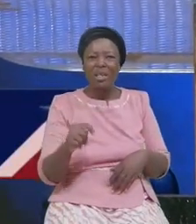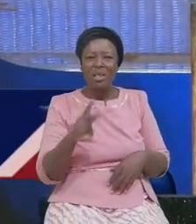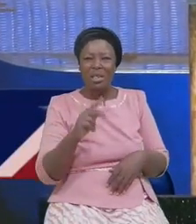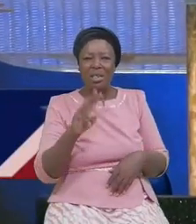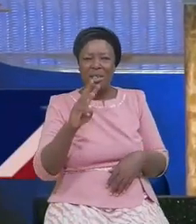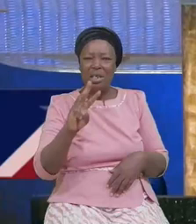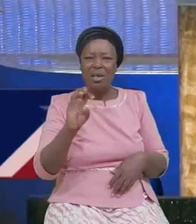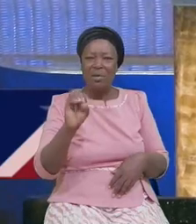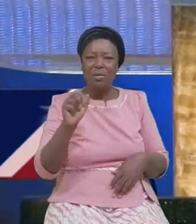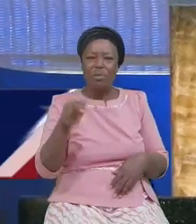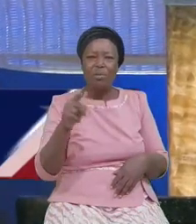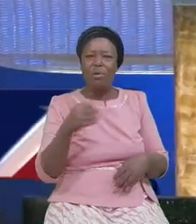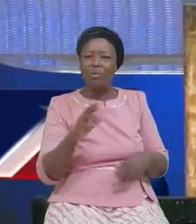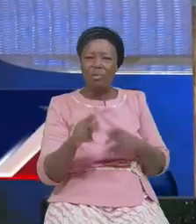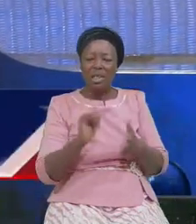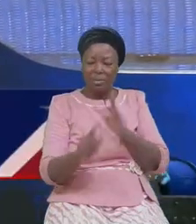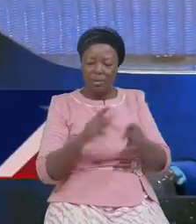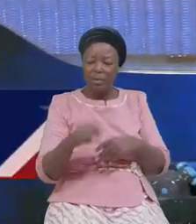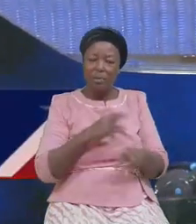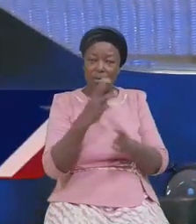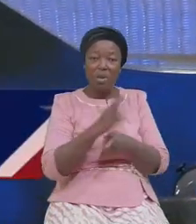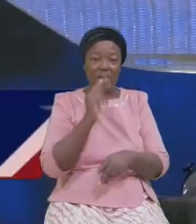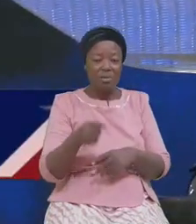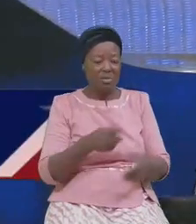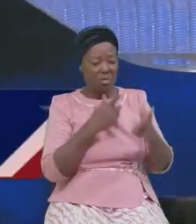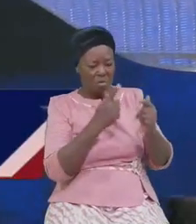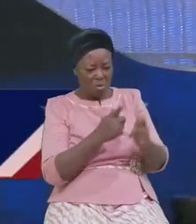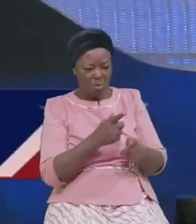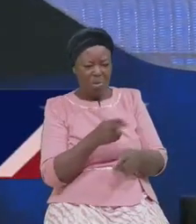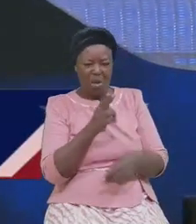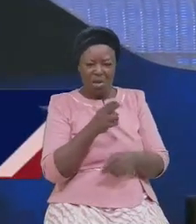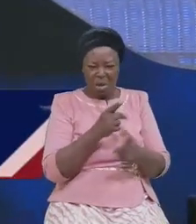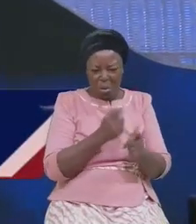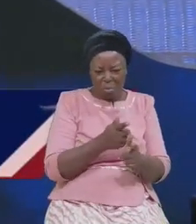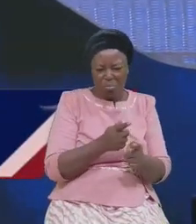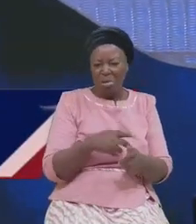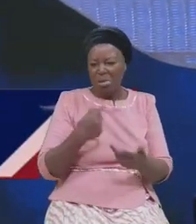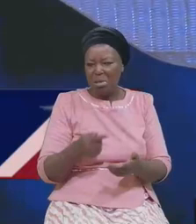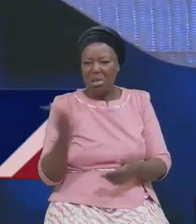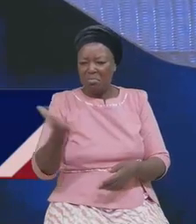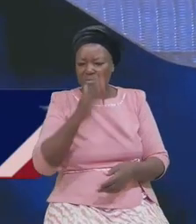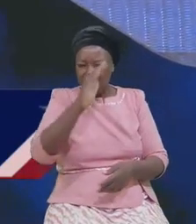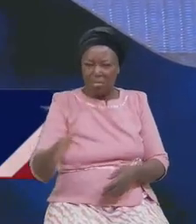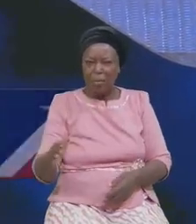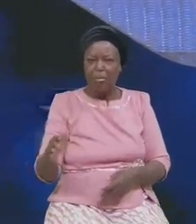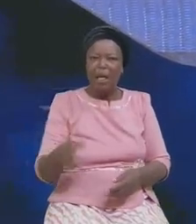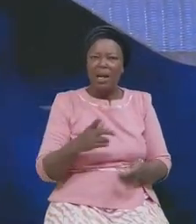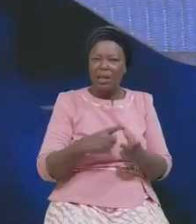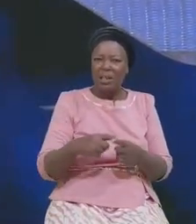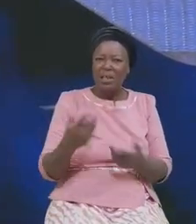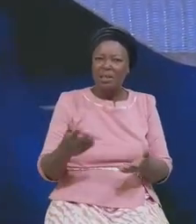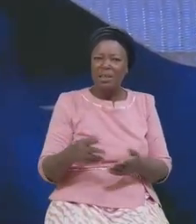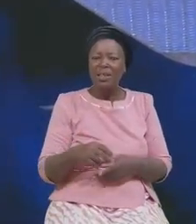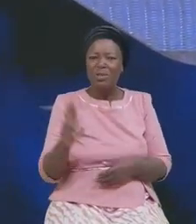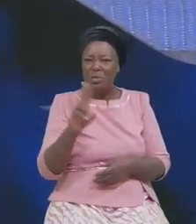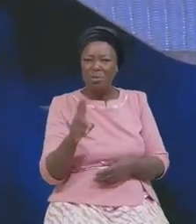l'ont. Non, les gens de ce monde, vous savez, ils ont leurs propres armes. Quelles sont leurs armes? Des fois, c'est